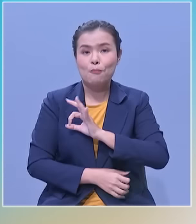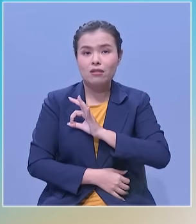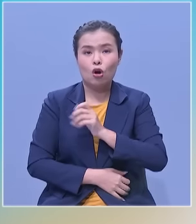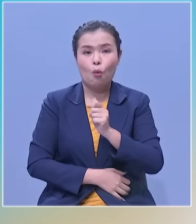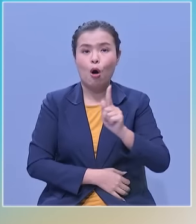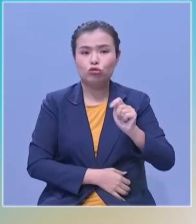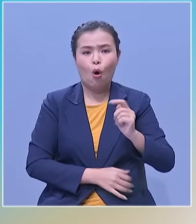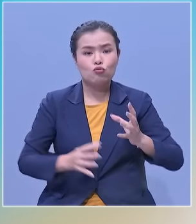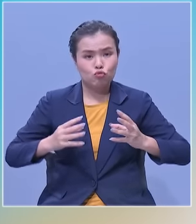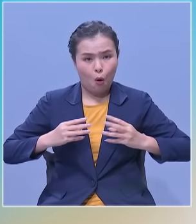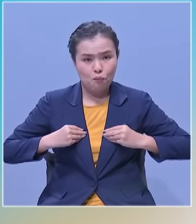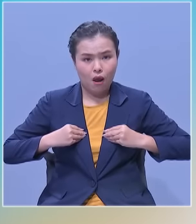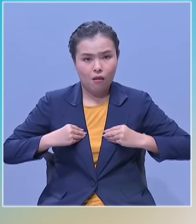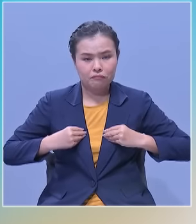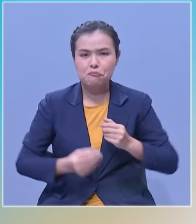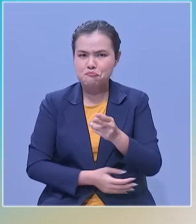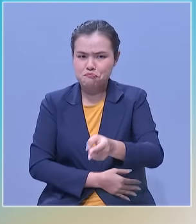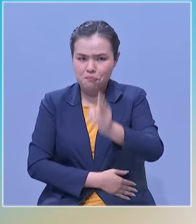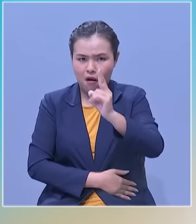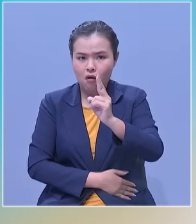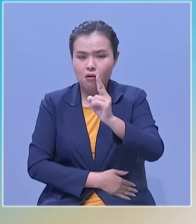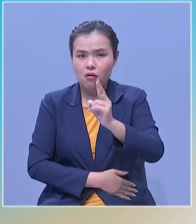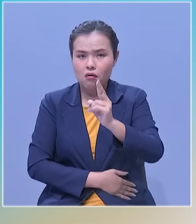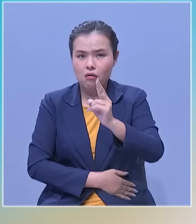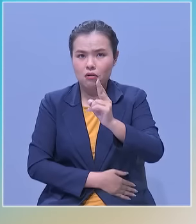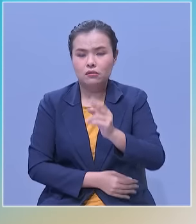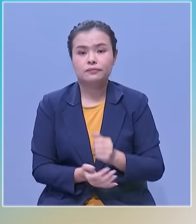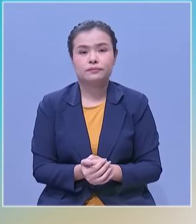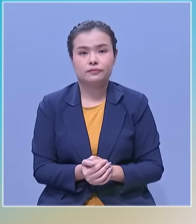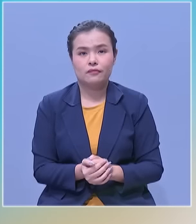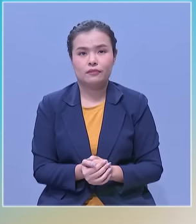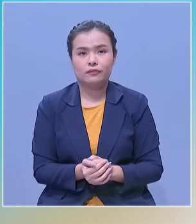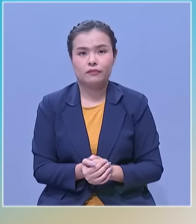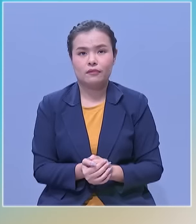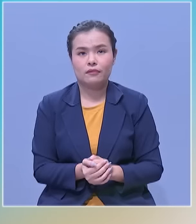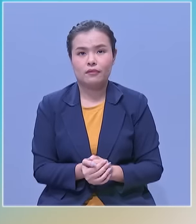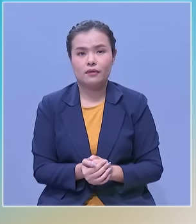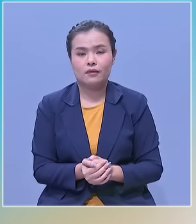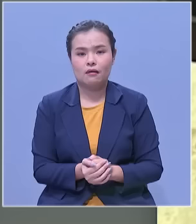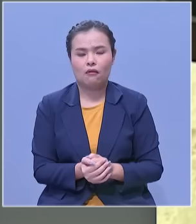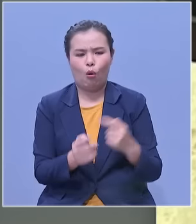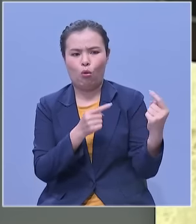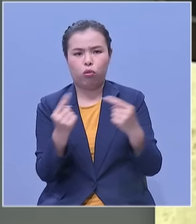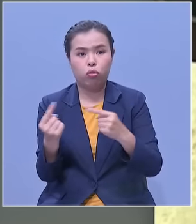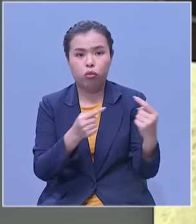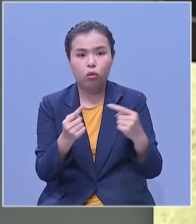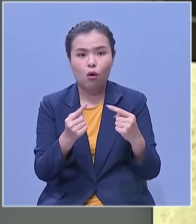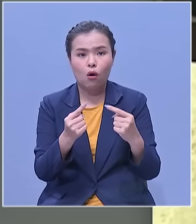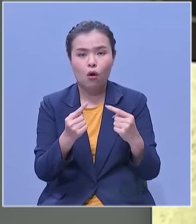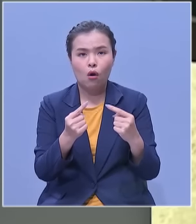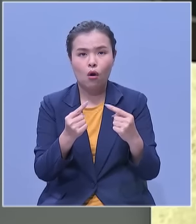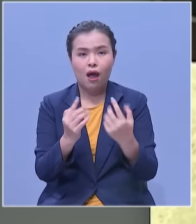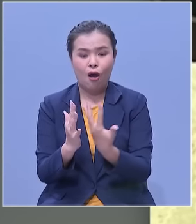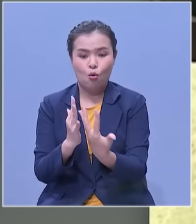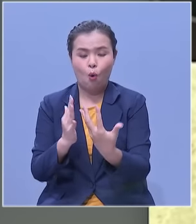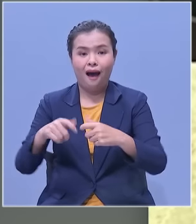นี้ยอมรับสารภาพว่าเป็นคนลงมือก่อเหตุยิงจริงๆอืโดยก่อนก่อเหตุเบอกว่ามีการโต้เถียงกันเรื่องเสารั้วที่หักนะ